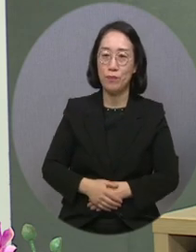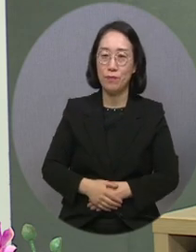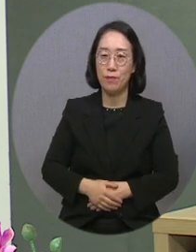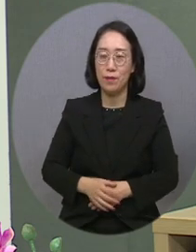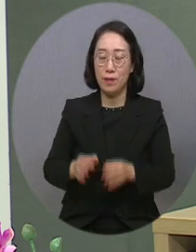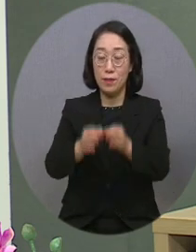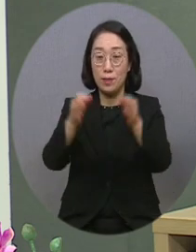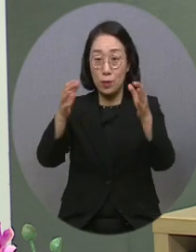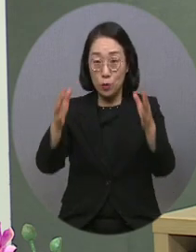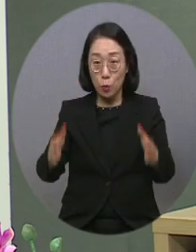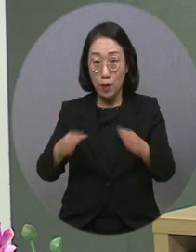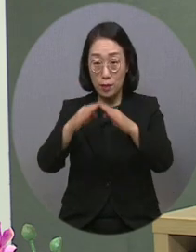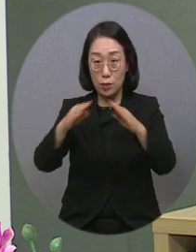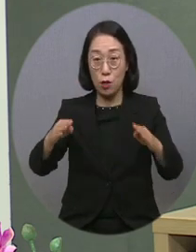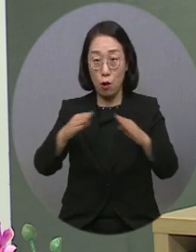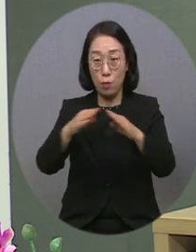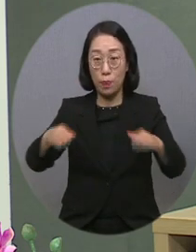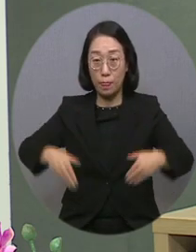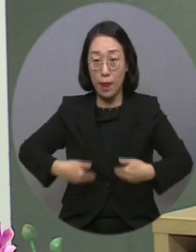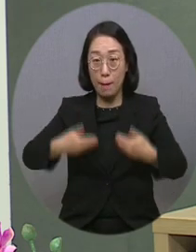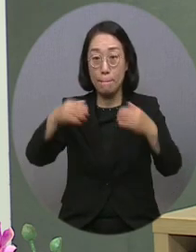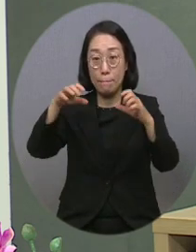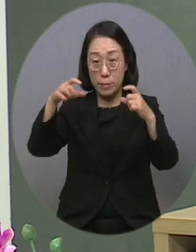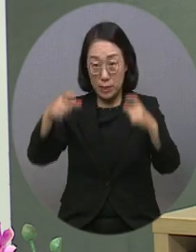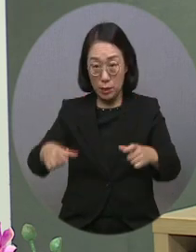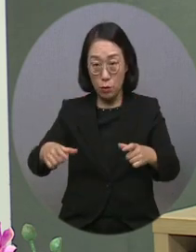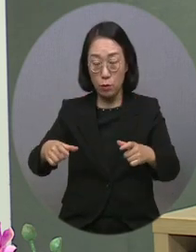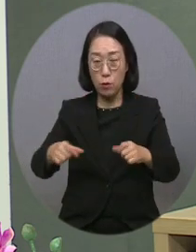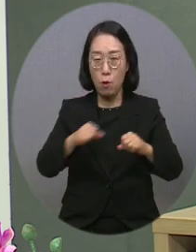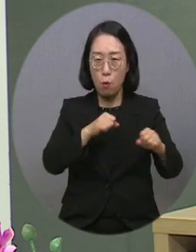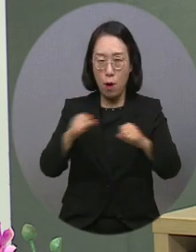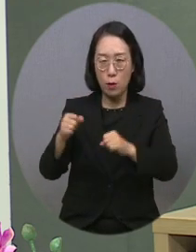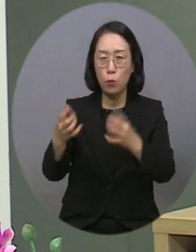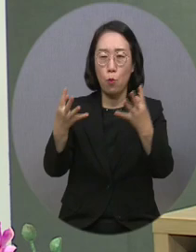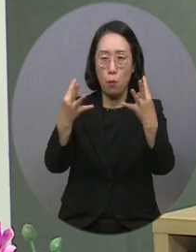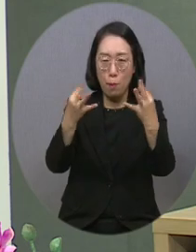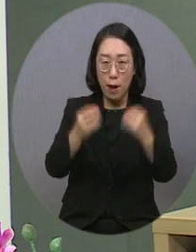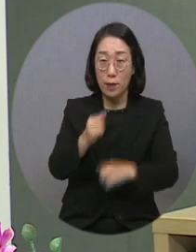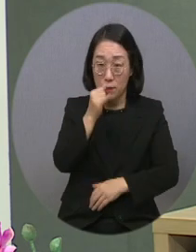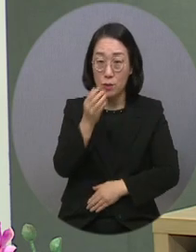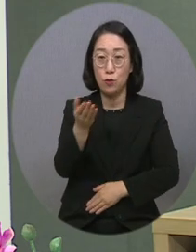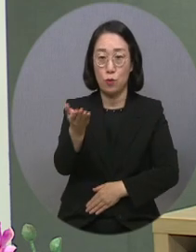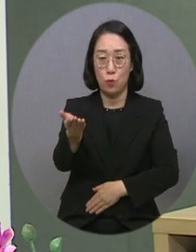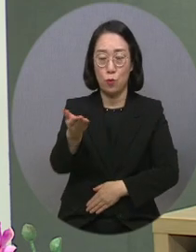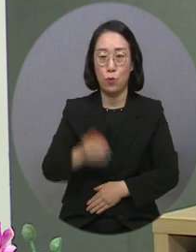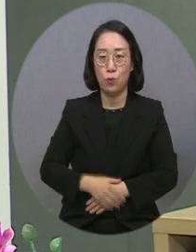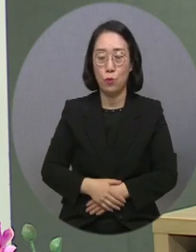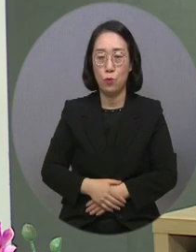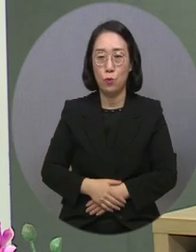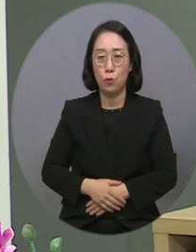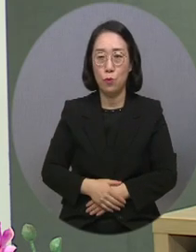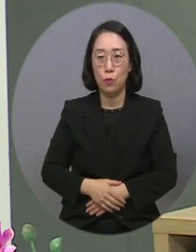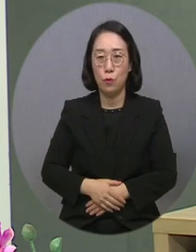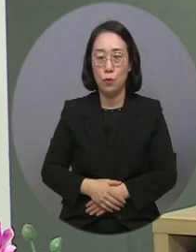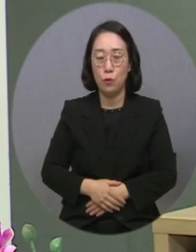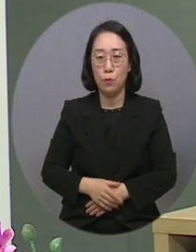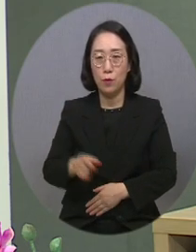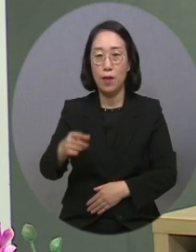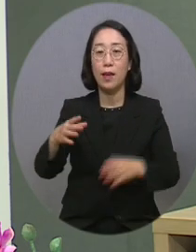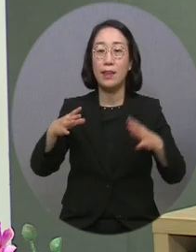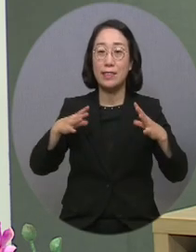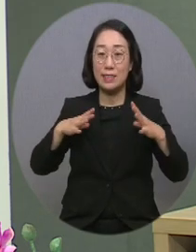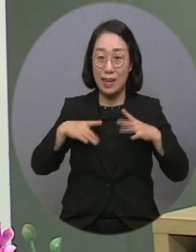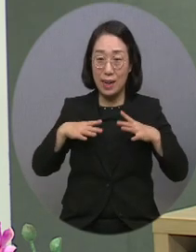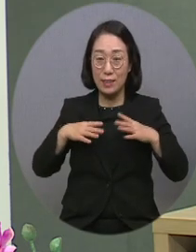그동안에 전남에서 예. 큰 일을 많이 하셔서 그런지 예. 이번에 전남